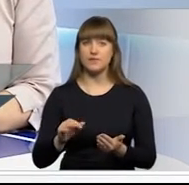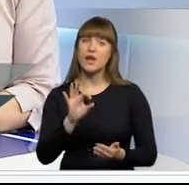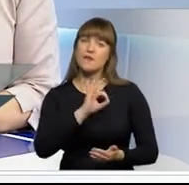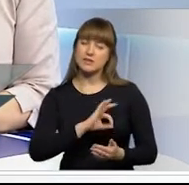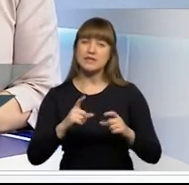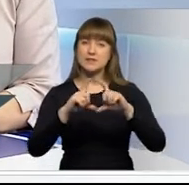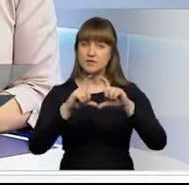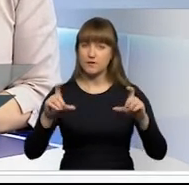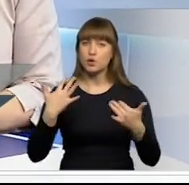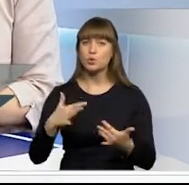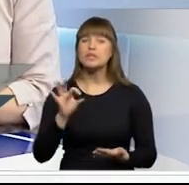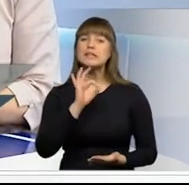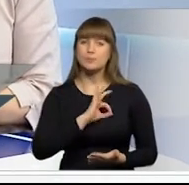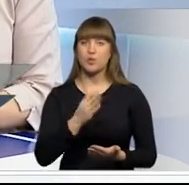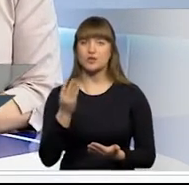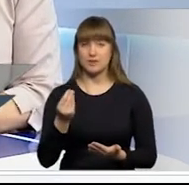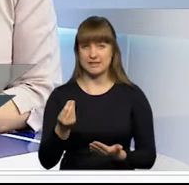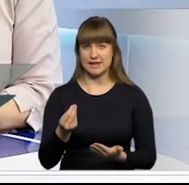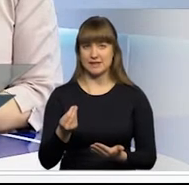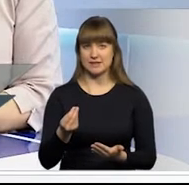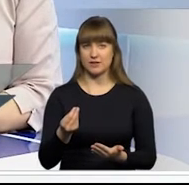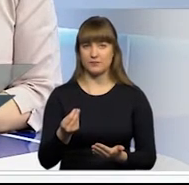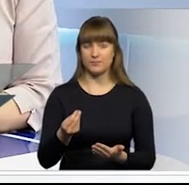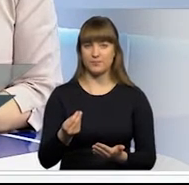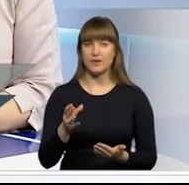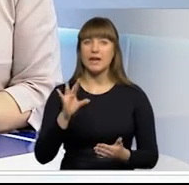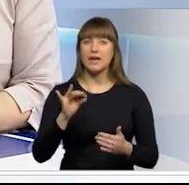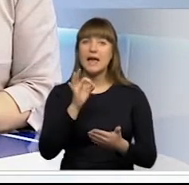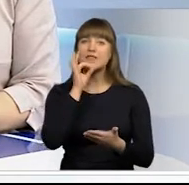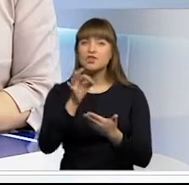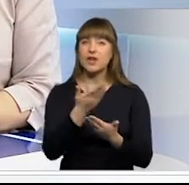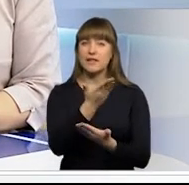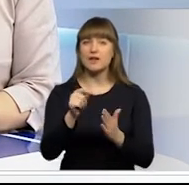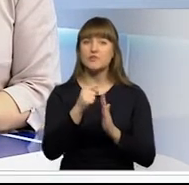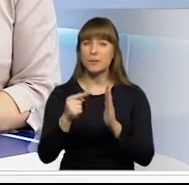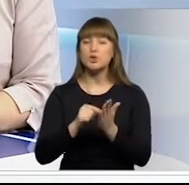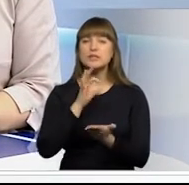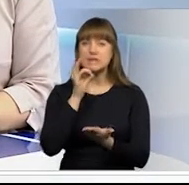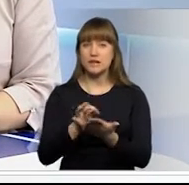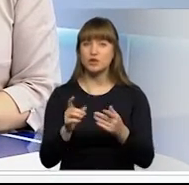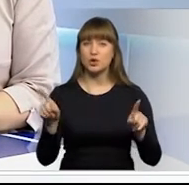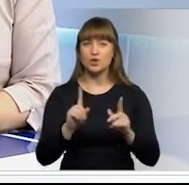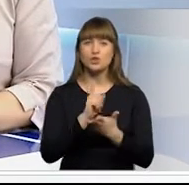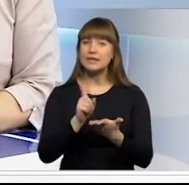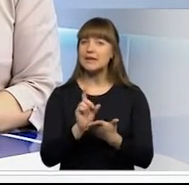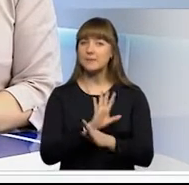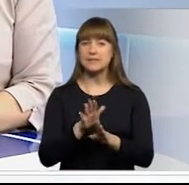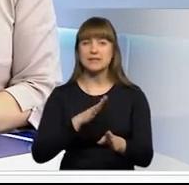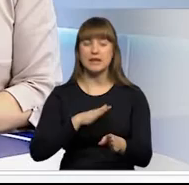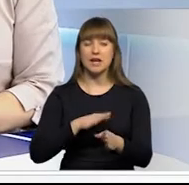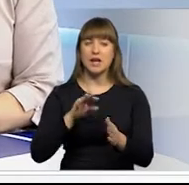уже использовали средства. И вот, отвечая на ваш вопрос, скажу, что не обязательно использовать